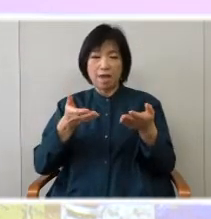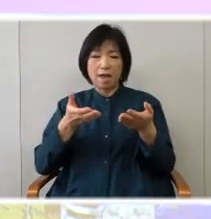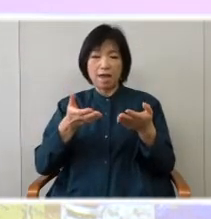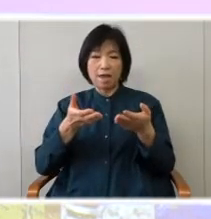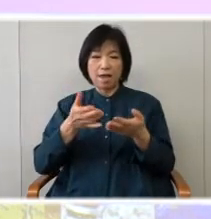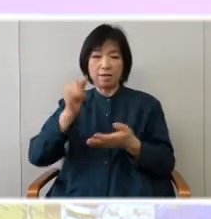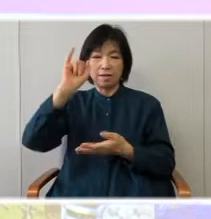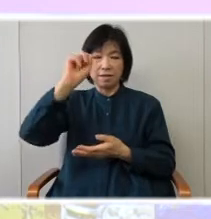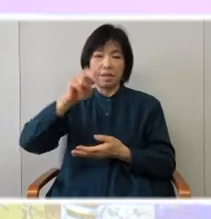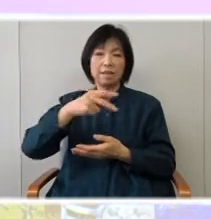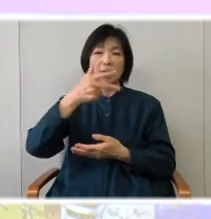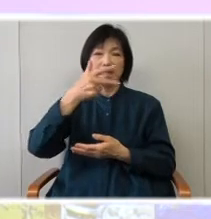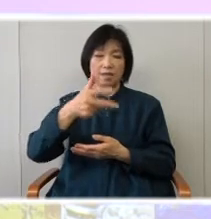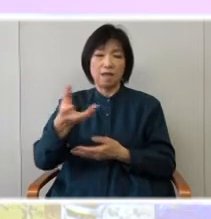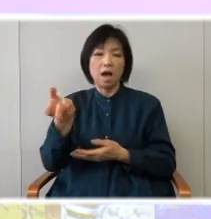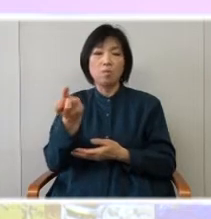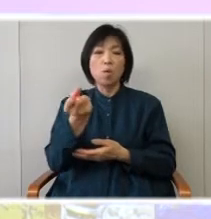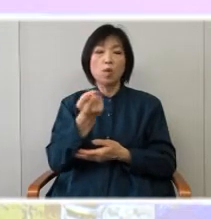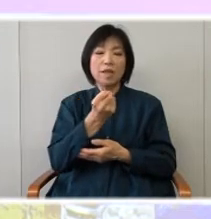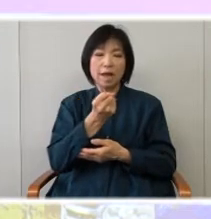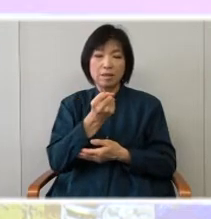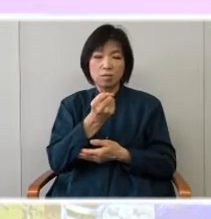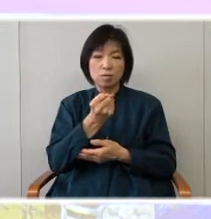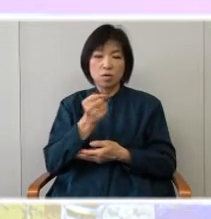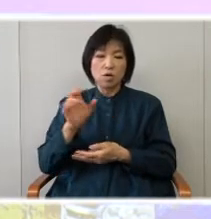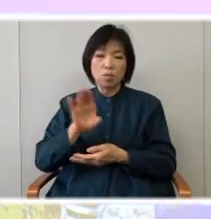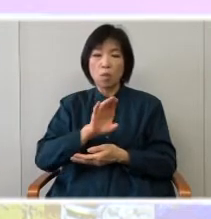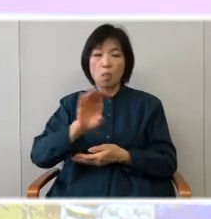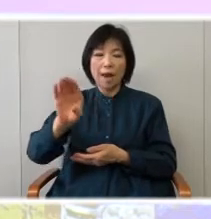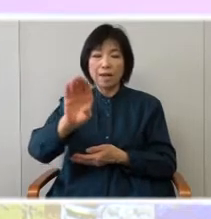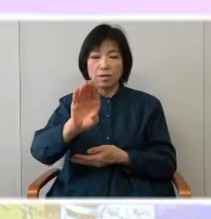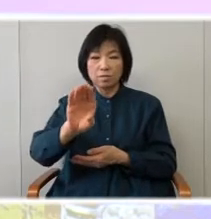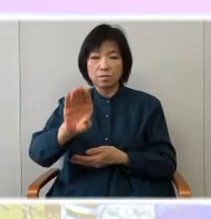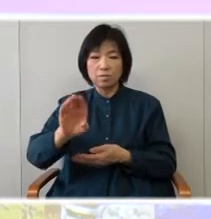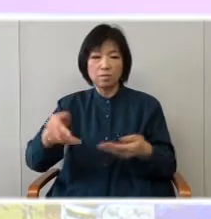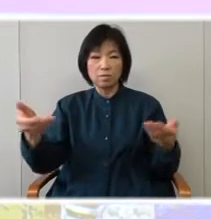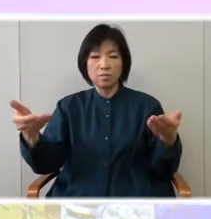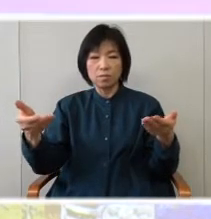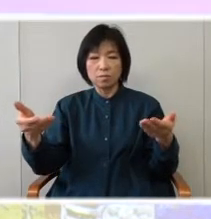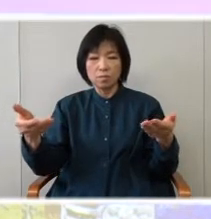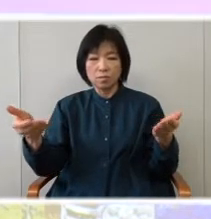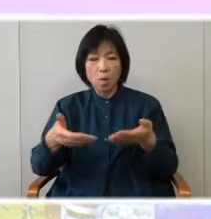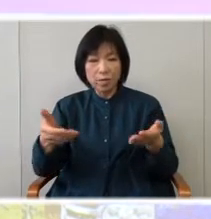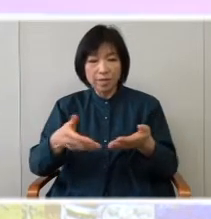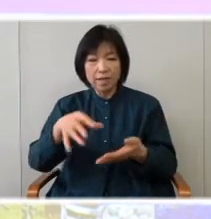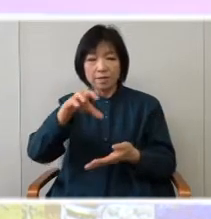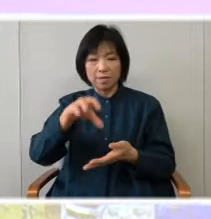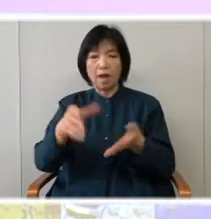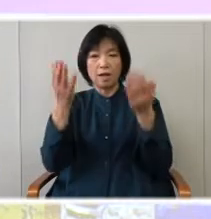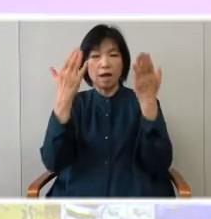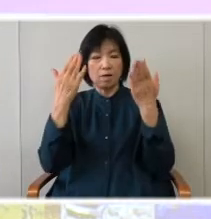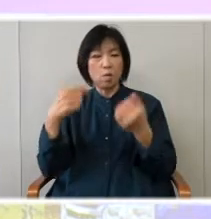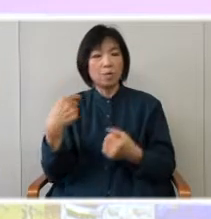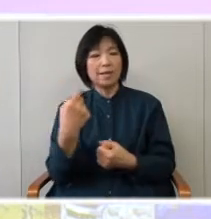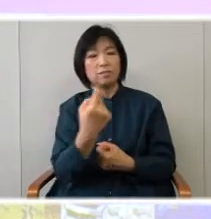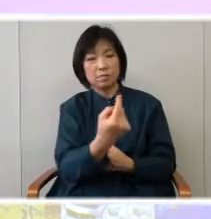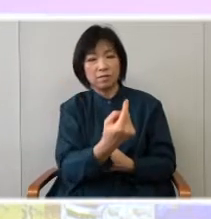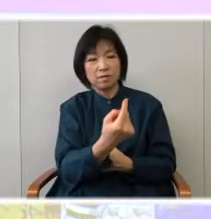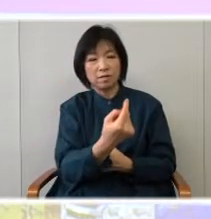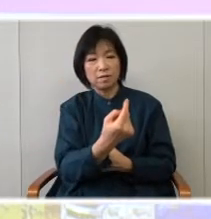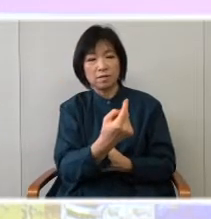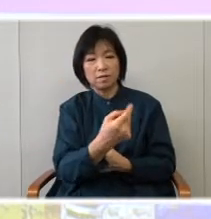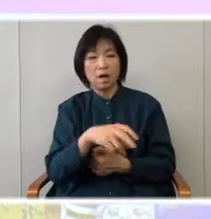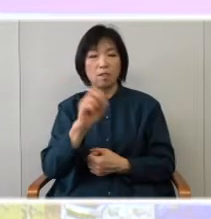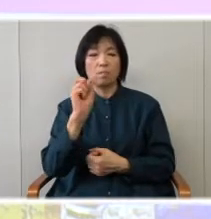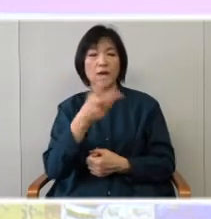まあ、伊那市が持っているモバイルオフィス、まあ、こうしたものが学校に出向いていくと、あるいは消